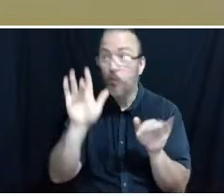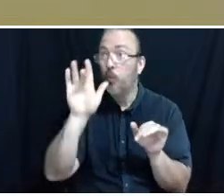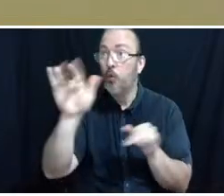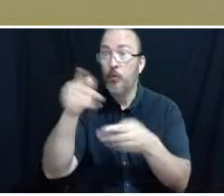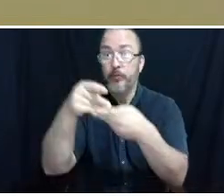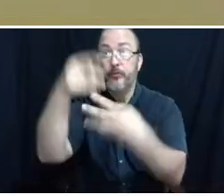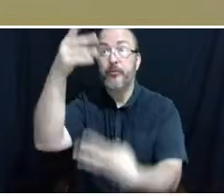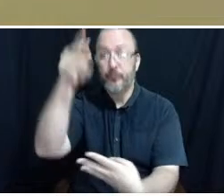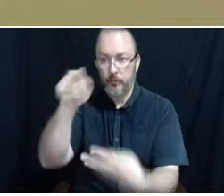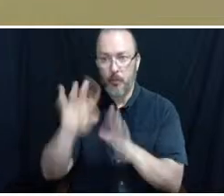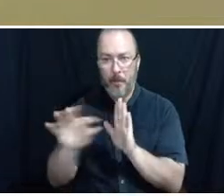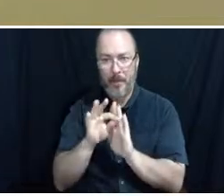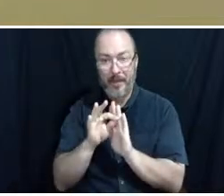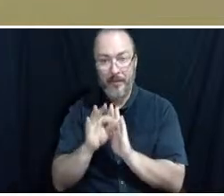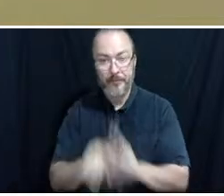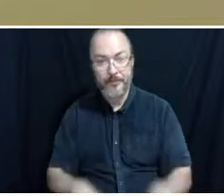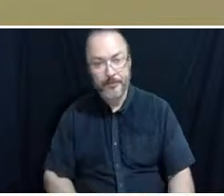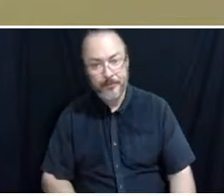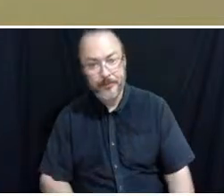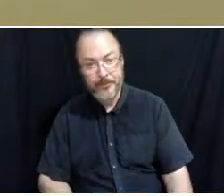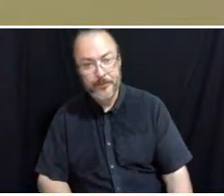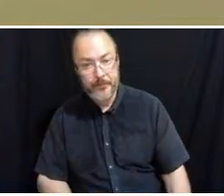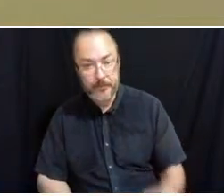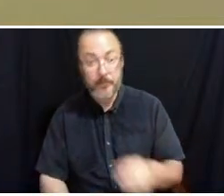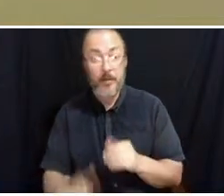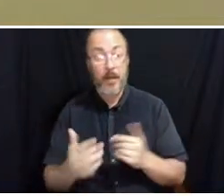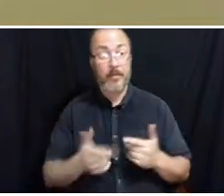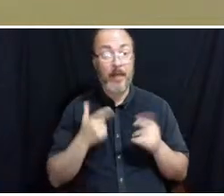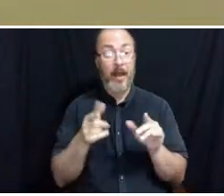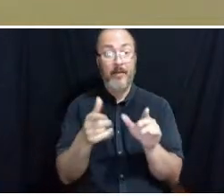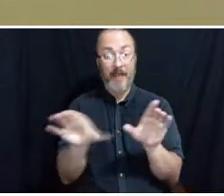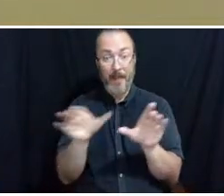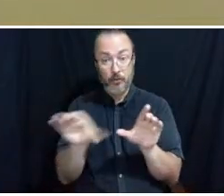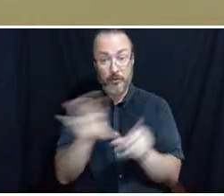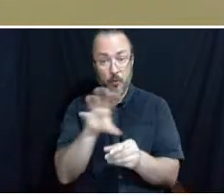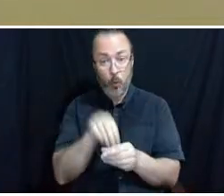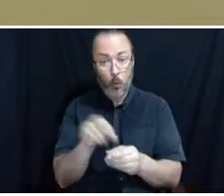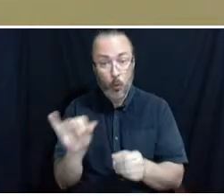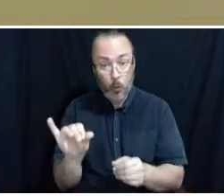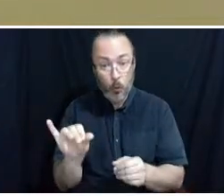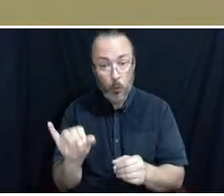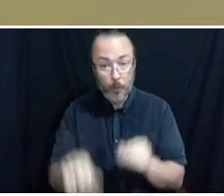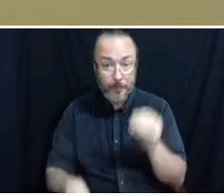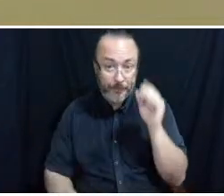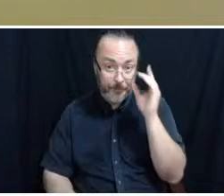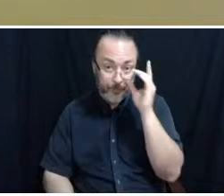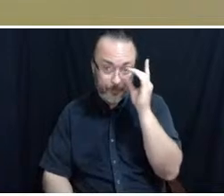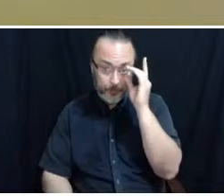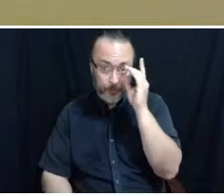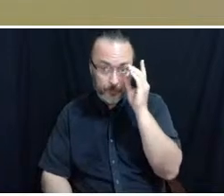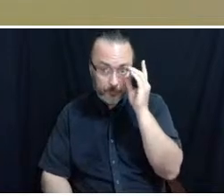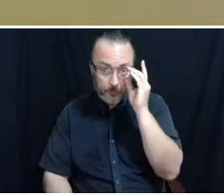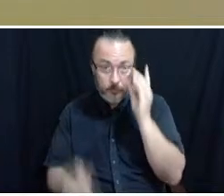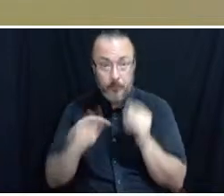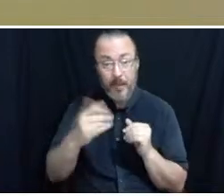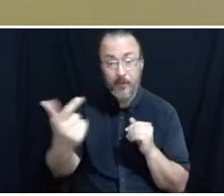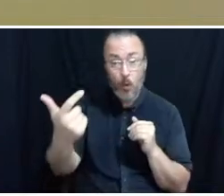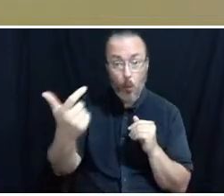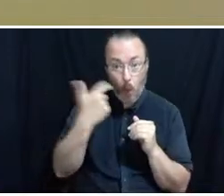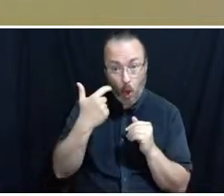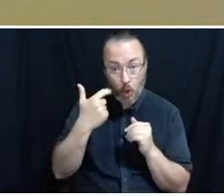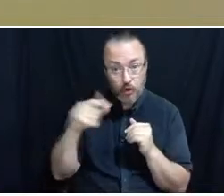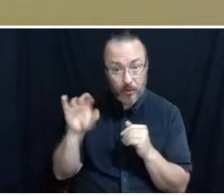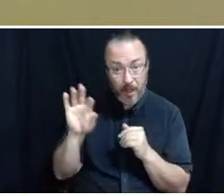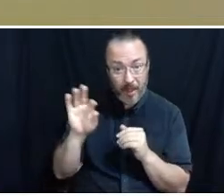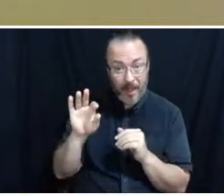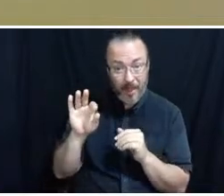navigation en haut de l'écran. Les sous-titres en direct sont également disponibles pour l'événement d'aujourd'hui. Si vous nous regardez sur Facebook, cliquez sur la roue